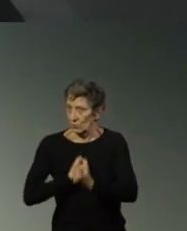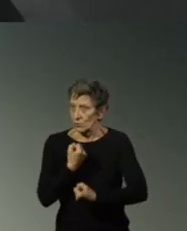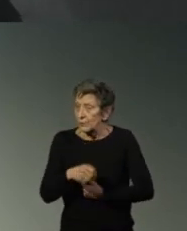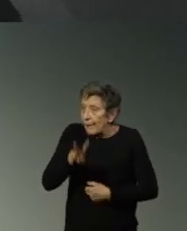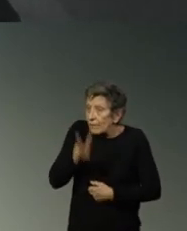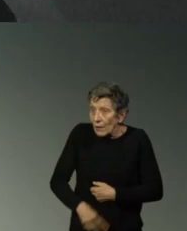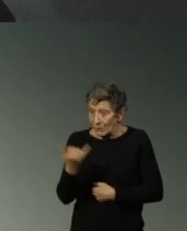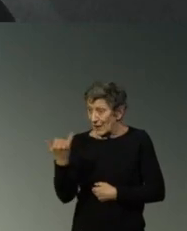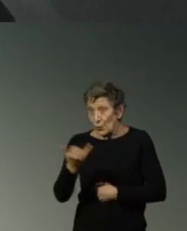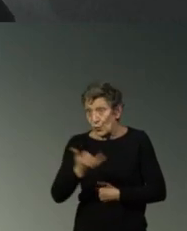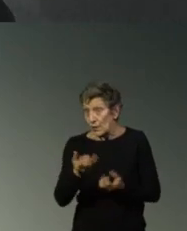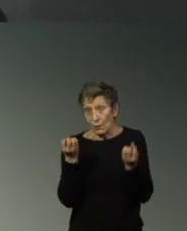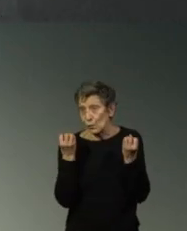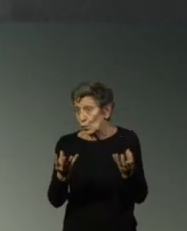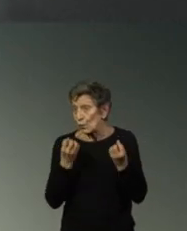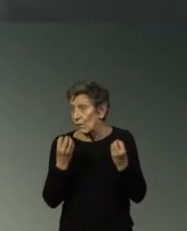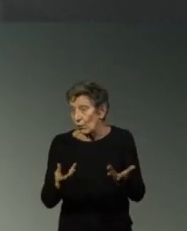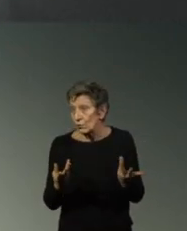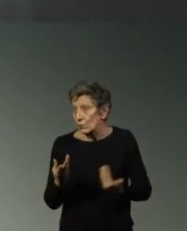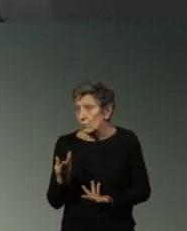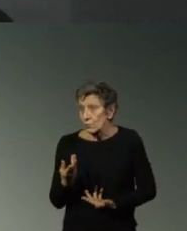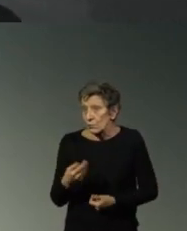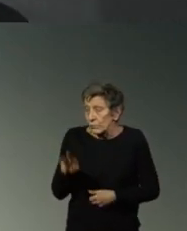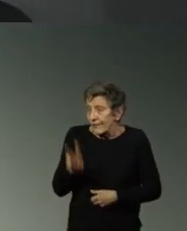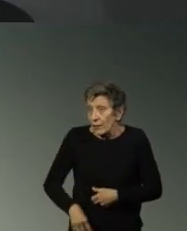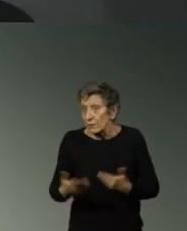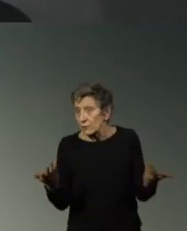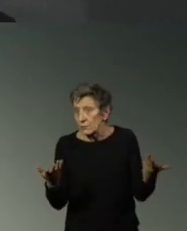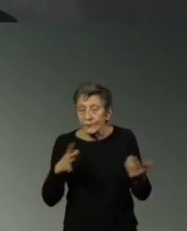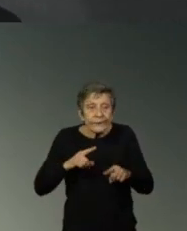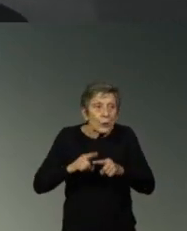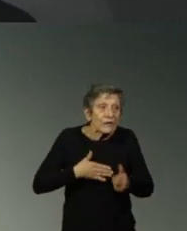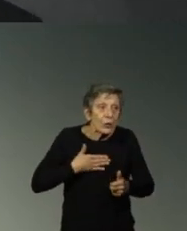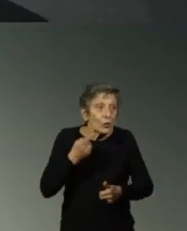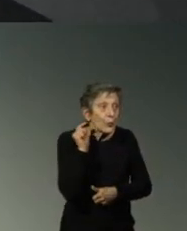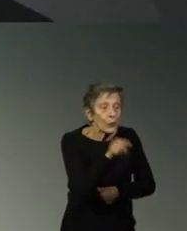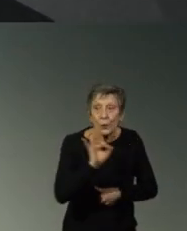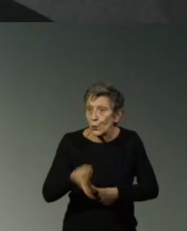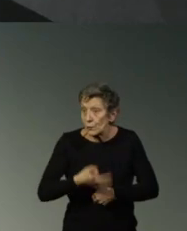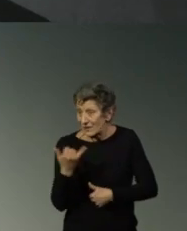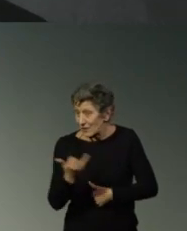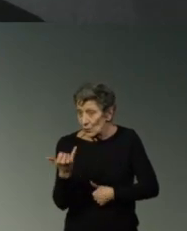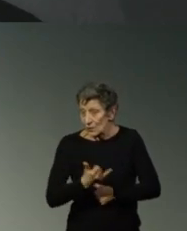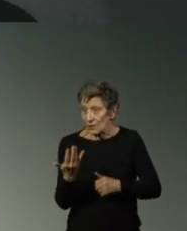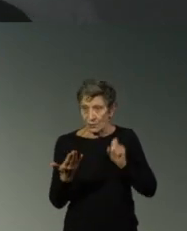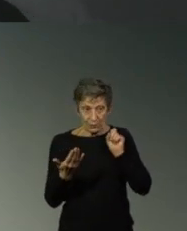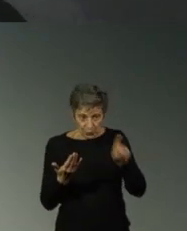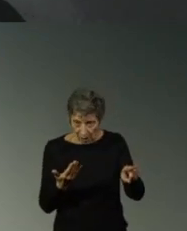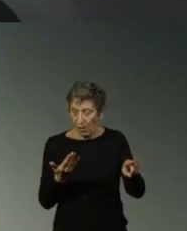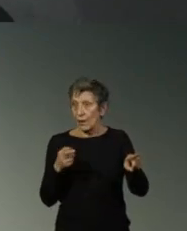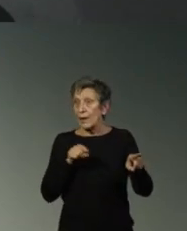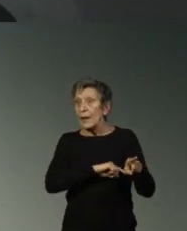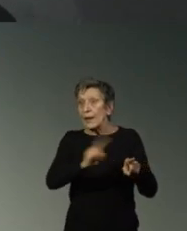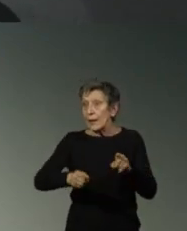absolument inutile, même par rapport aux bénéfices qu'on prétend en tirer, je pense. Et une inadéquation entre ça et